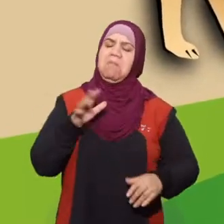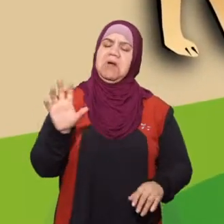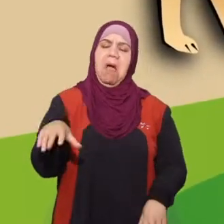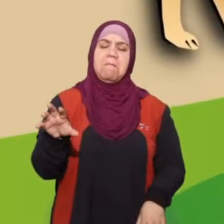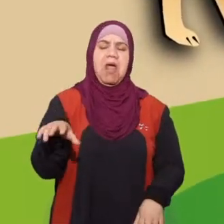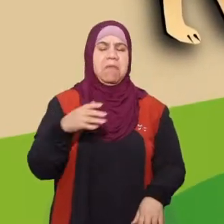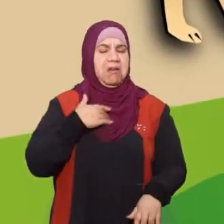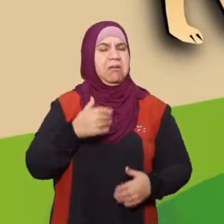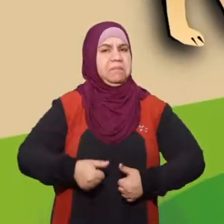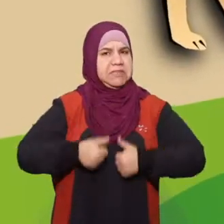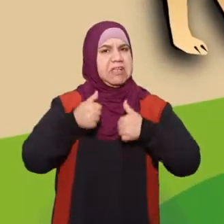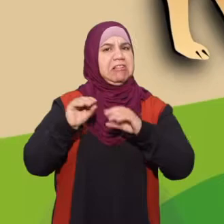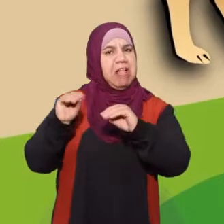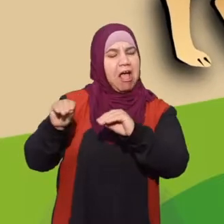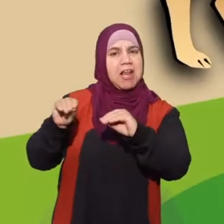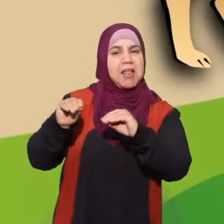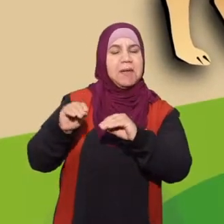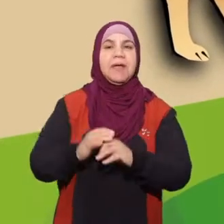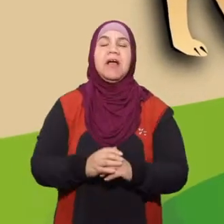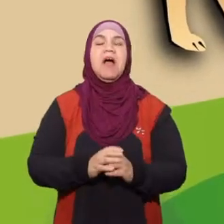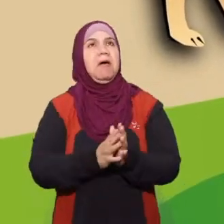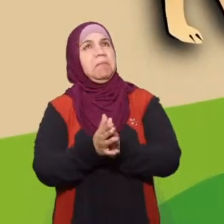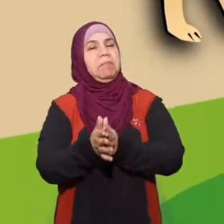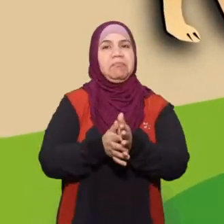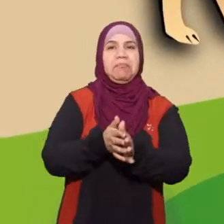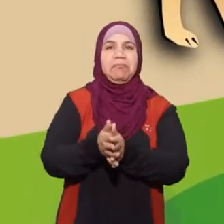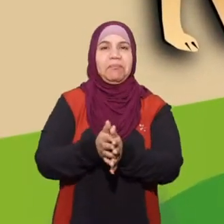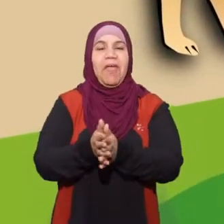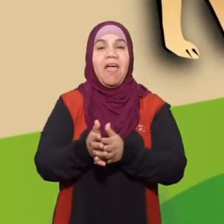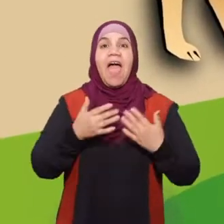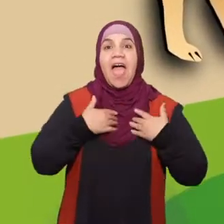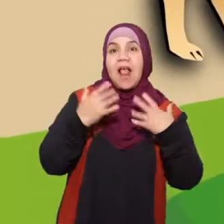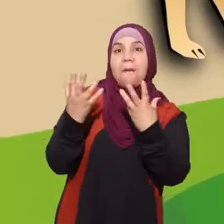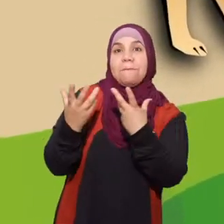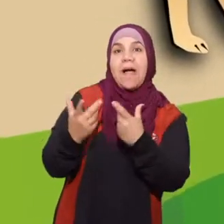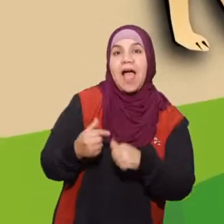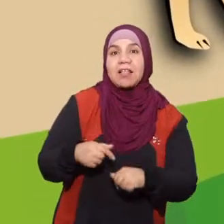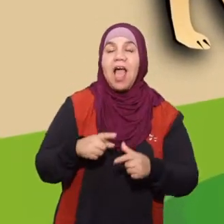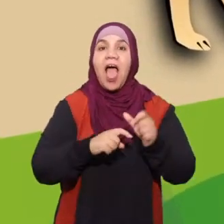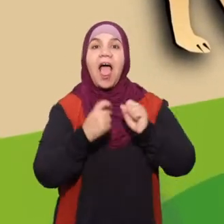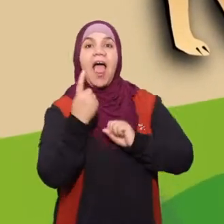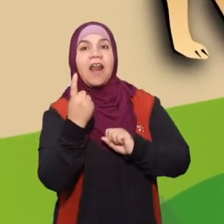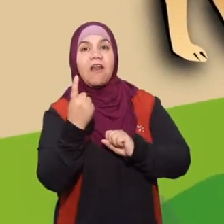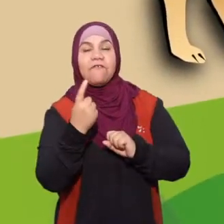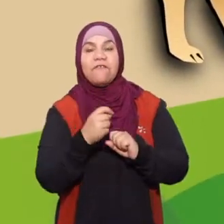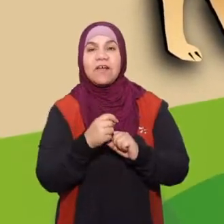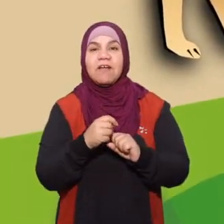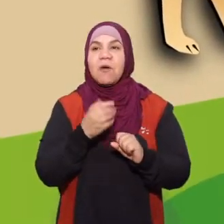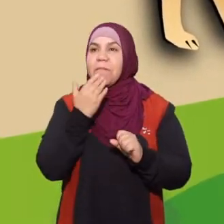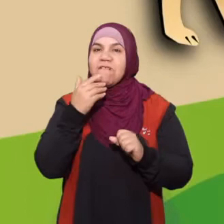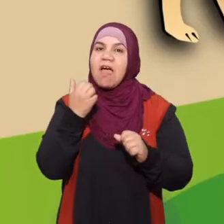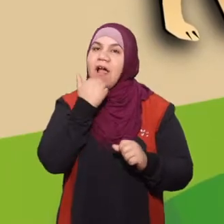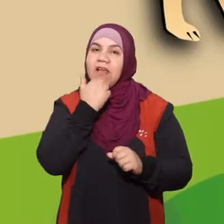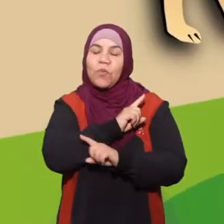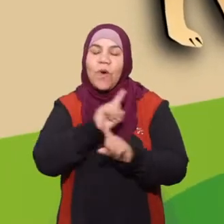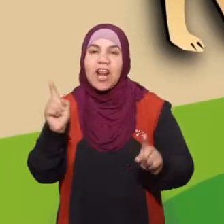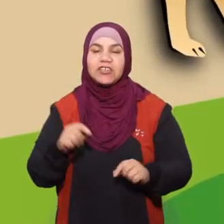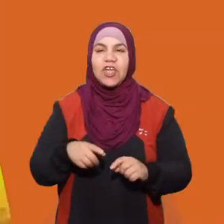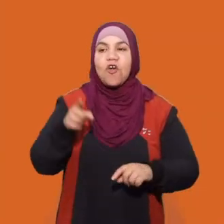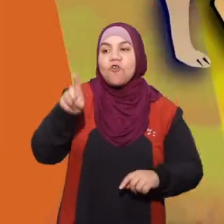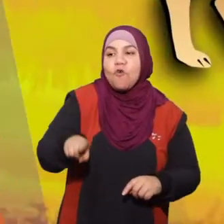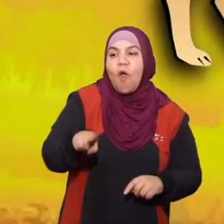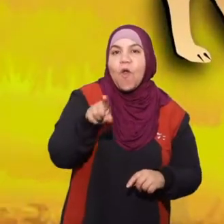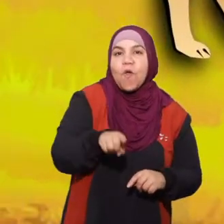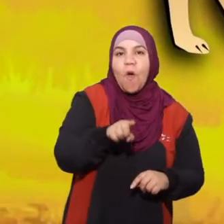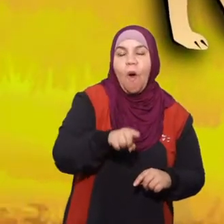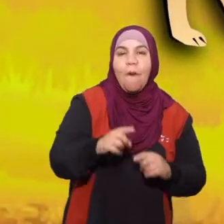بالطبع بالطبع أستطيع أن أعلمك. أنا أستطيع أن أعد إلى الألف من دون لخبطة. كل